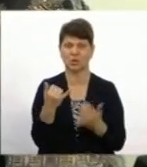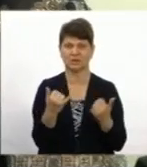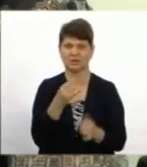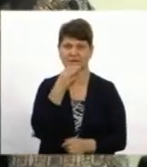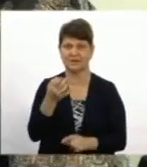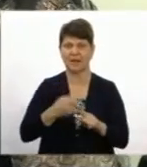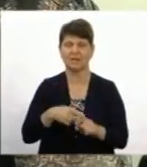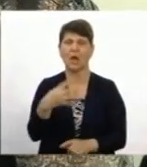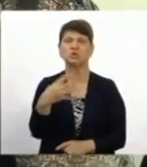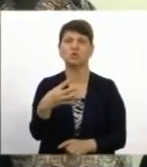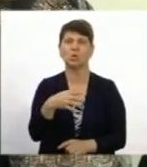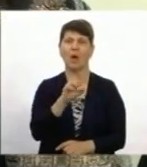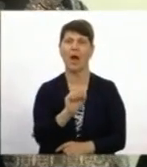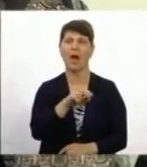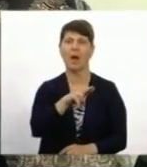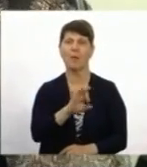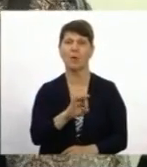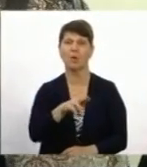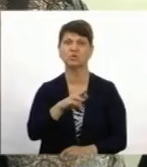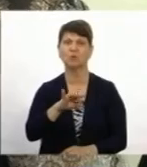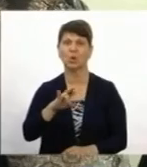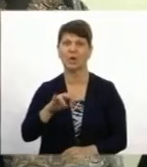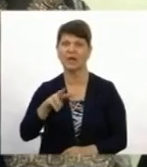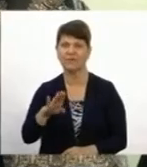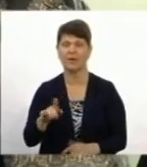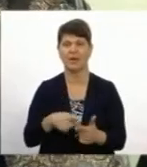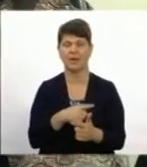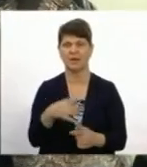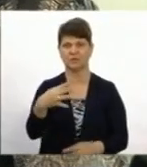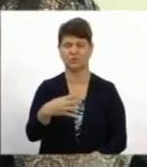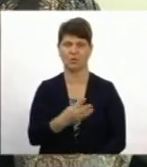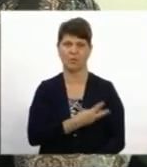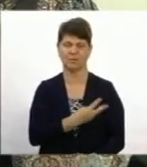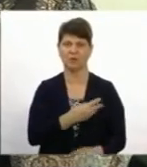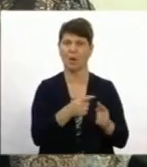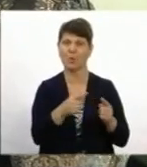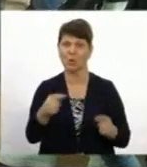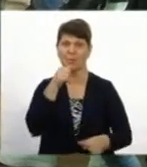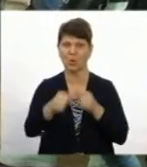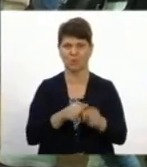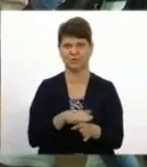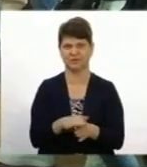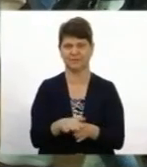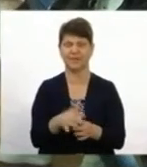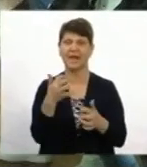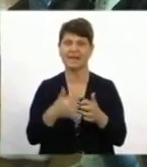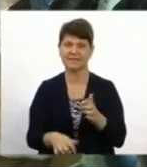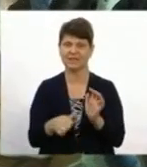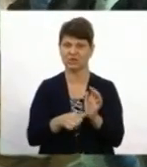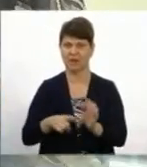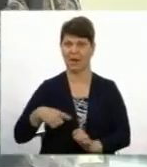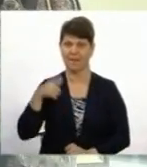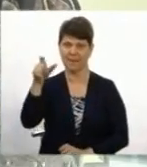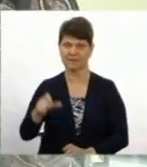це 40 апостолів або 40 бажань, які обов'язково протягом року здійсняться. Серед шести майстринь,